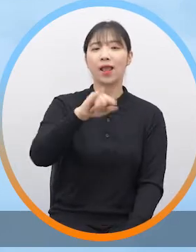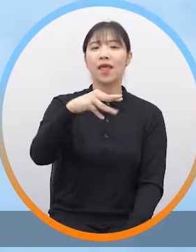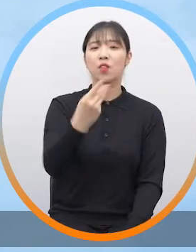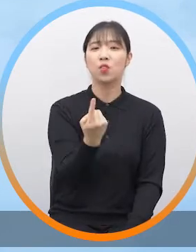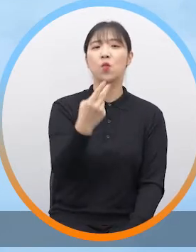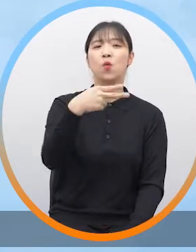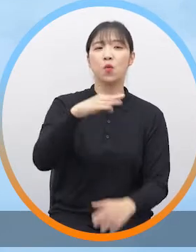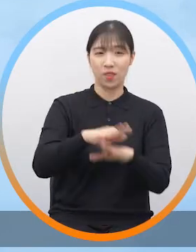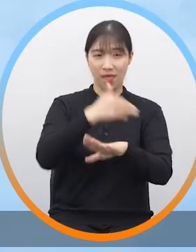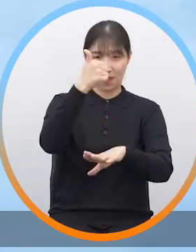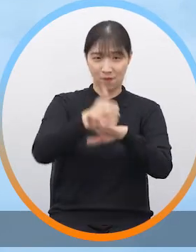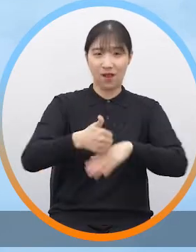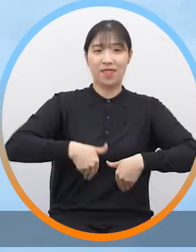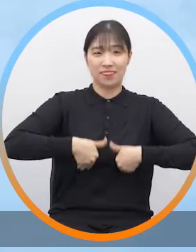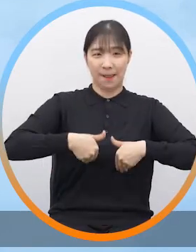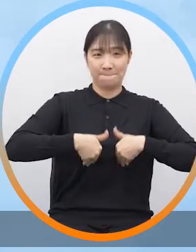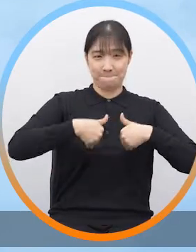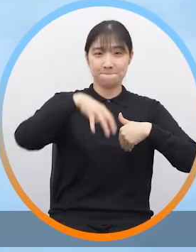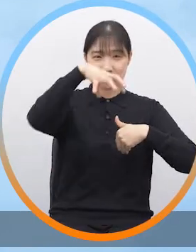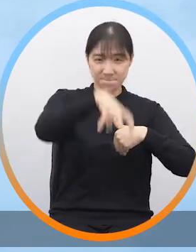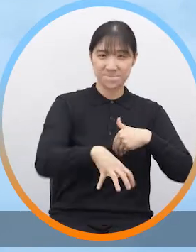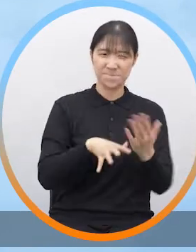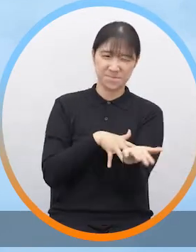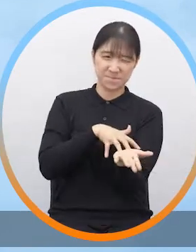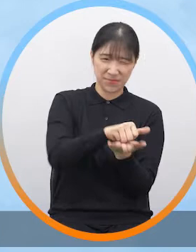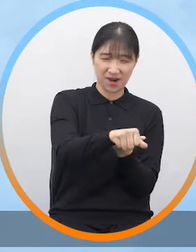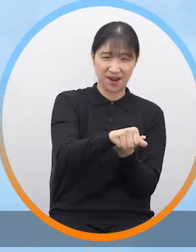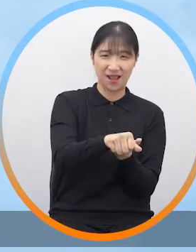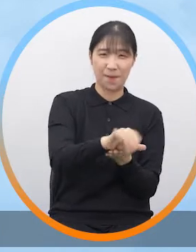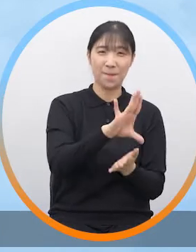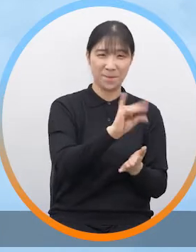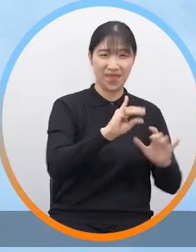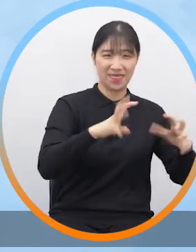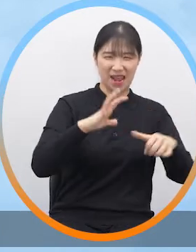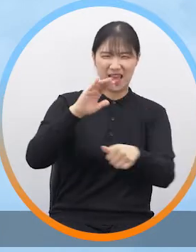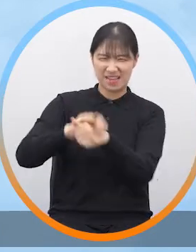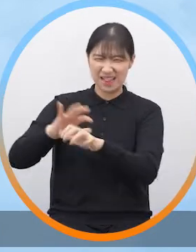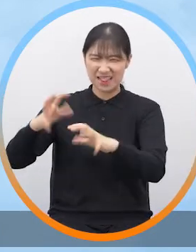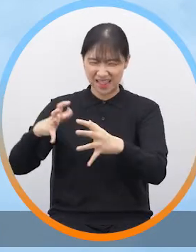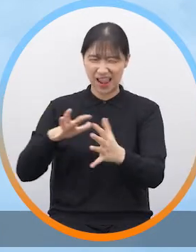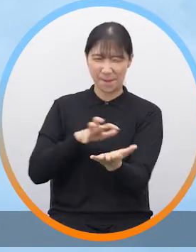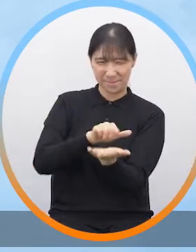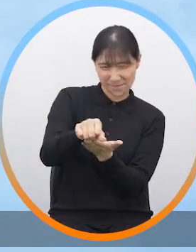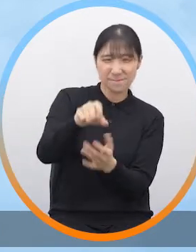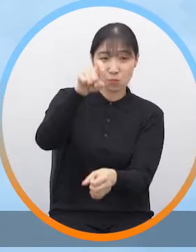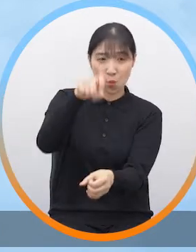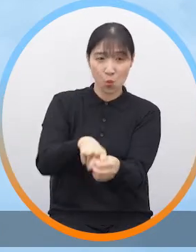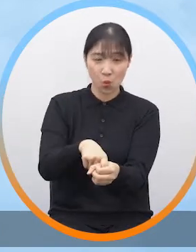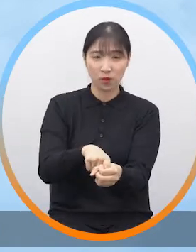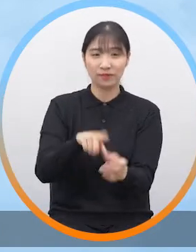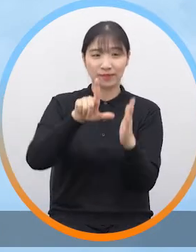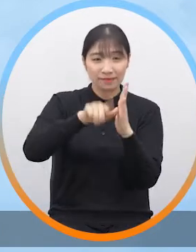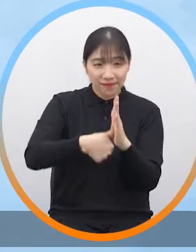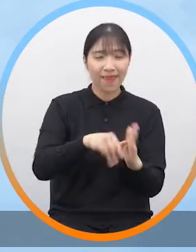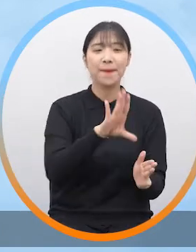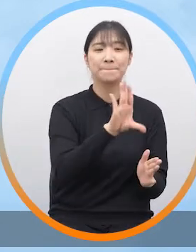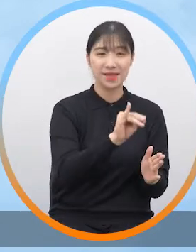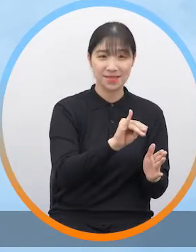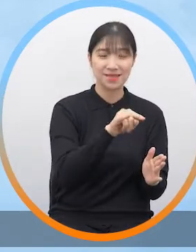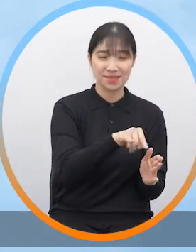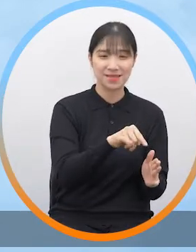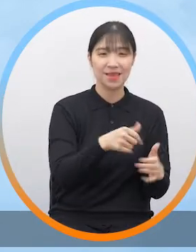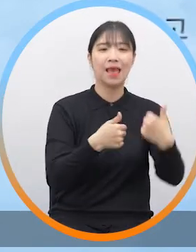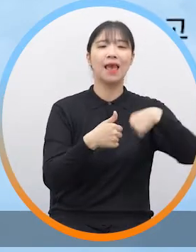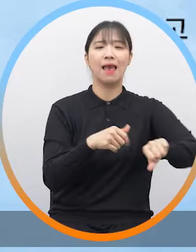남정, 남쪽으로 내려오는 일이죠. 백제와 신라를 압박하기 위해서. 이때 백제가 태자